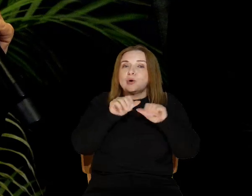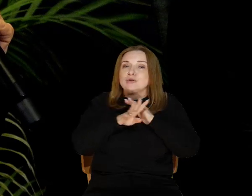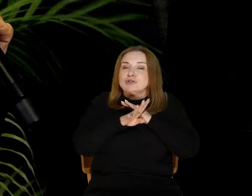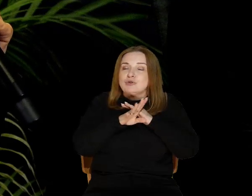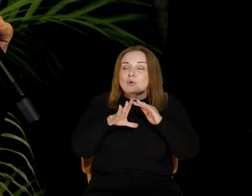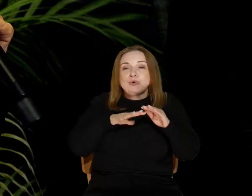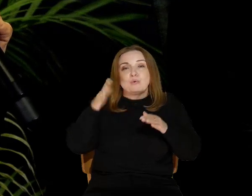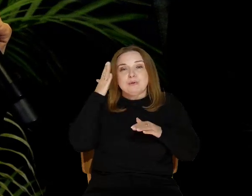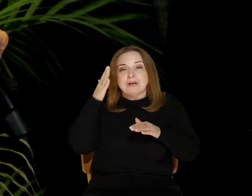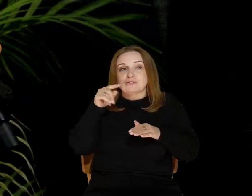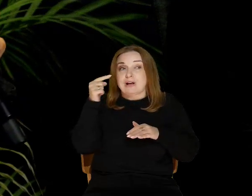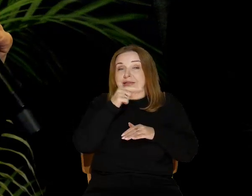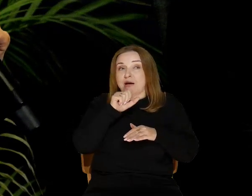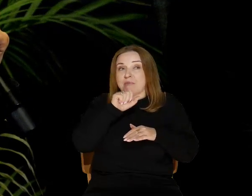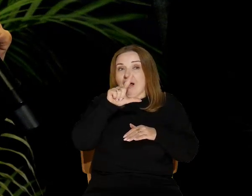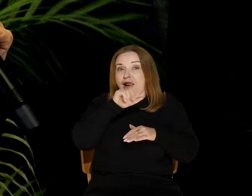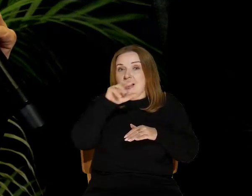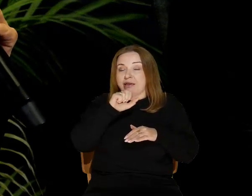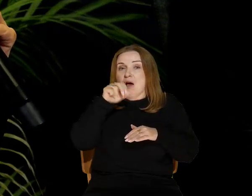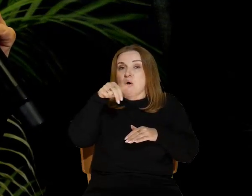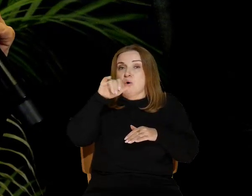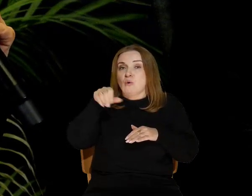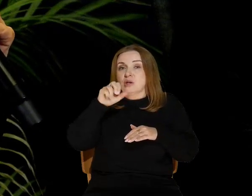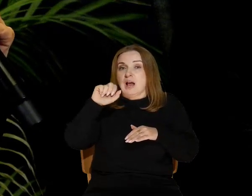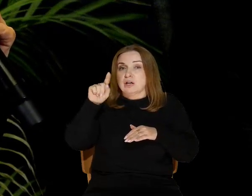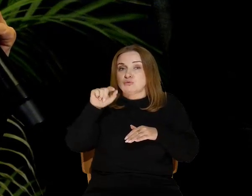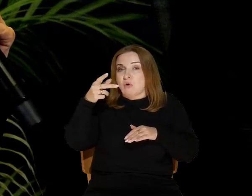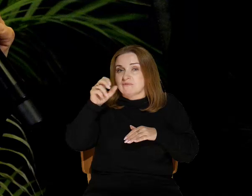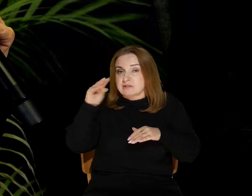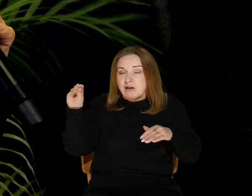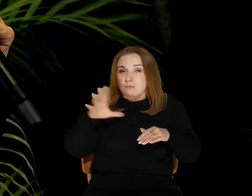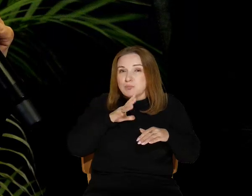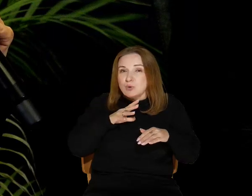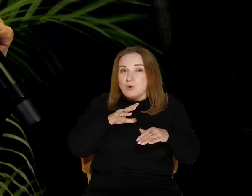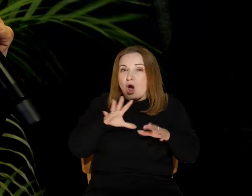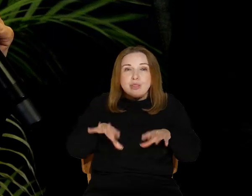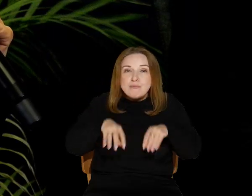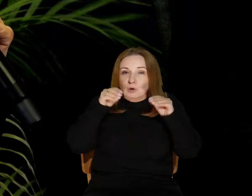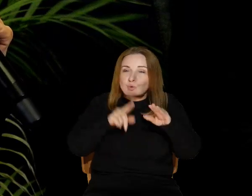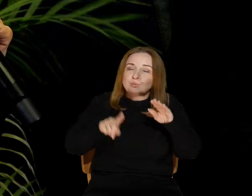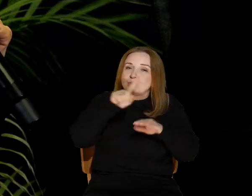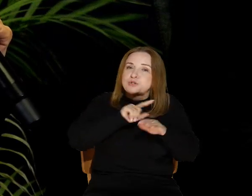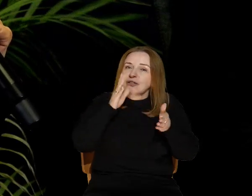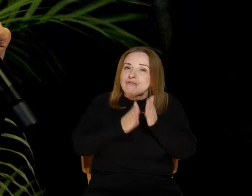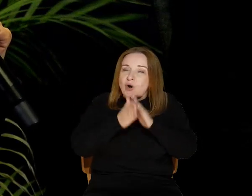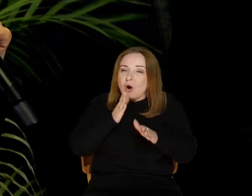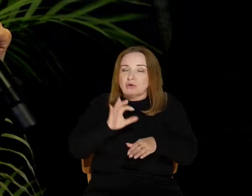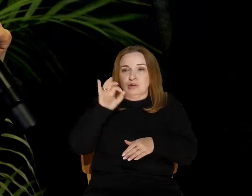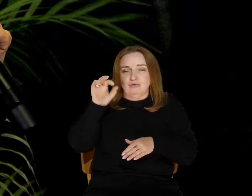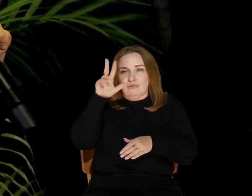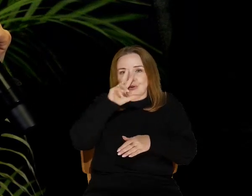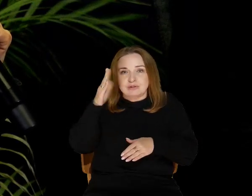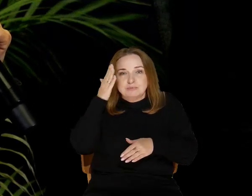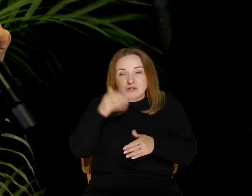mieszkała w Alejach Ujazdowskich i mieszkała tam od przedwojny, bo to jest mieszkanie jej rodziców, i ona mówi, ja